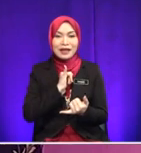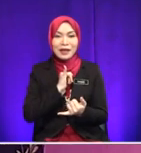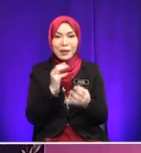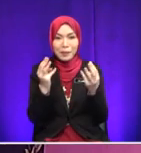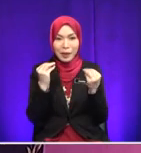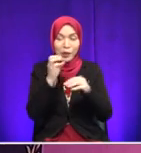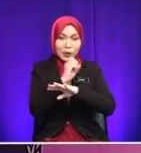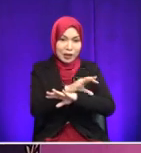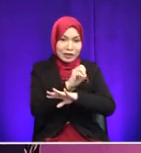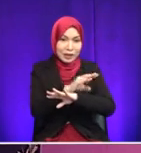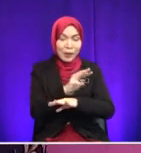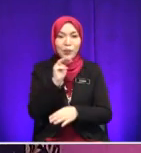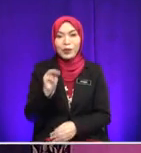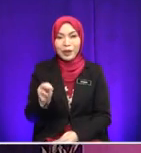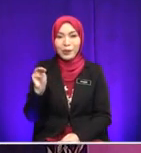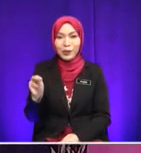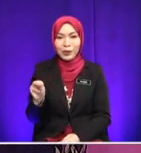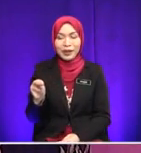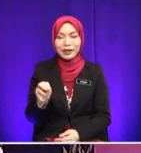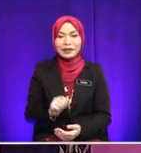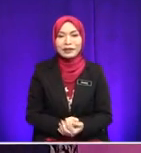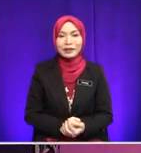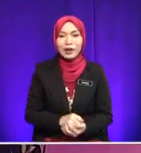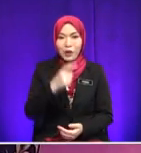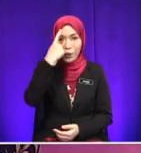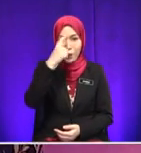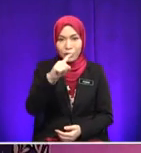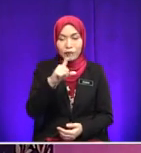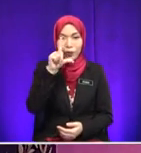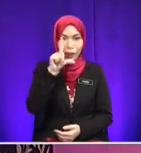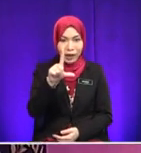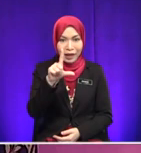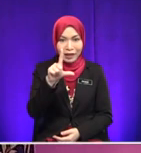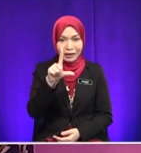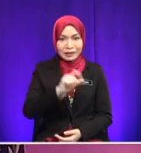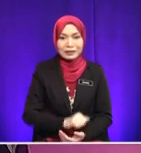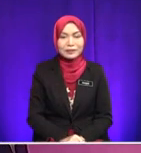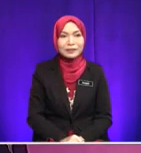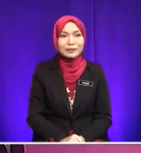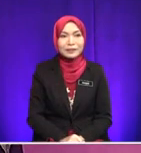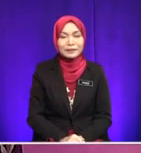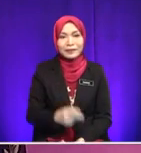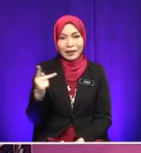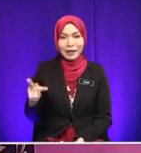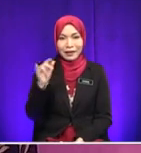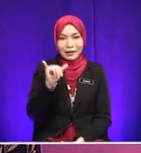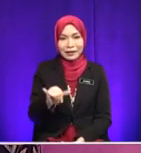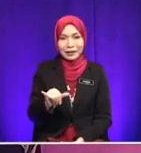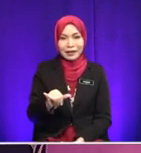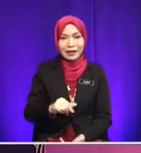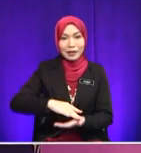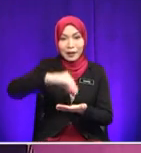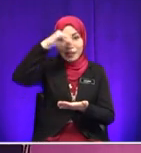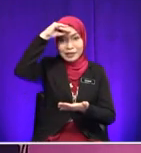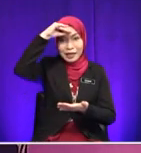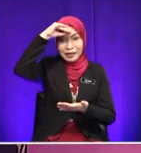di dalam Google Meet, pastikan untuk L, iaitu L, perkara yang dipelajari selepas membaca.